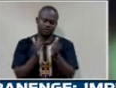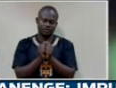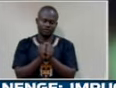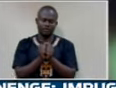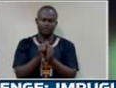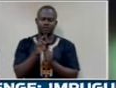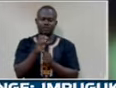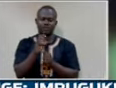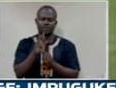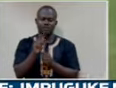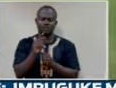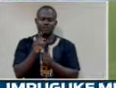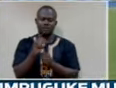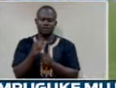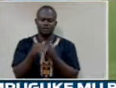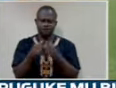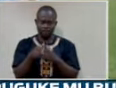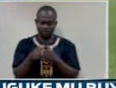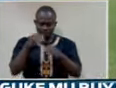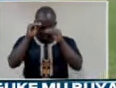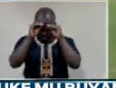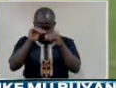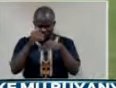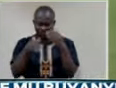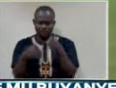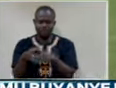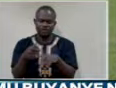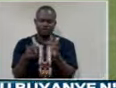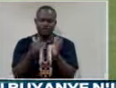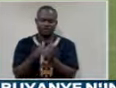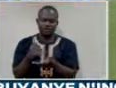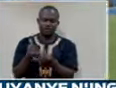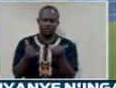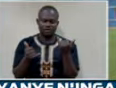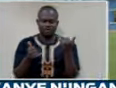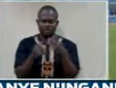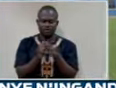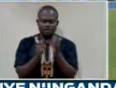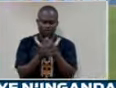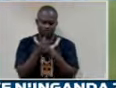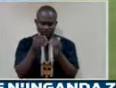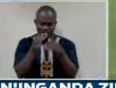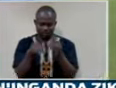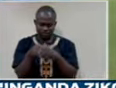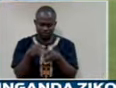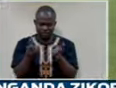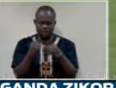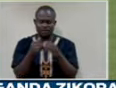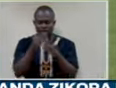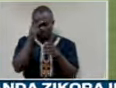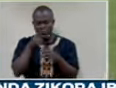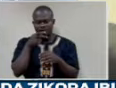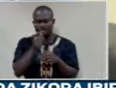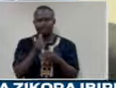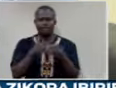Iradukunda Bartremi yahiye n'andi masomo kimwe n'abagenzi be ndetse kuri we ngo hano muhindura undi muntu mu buryo ngo n'umubyeyi we